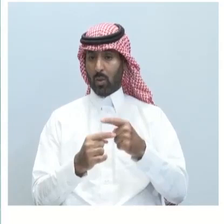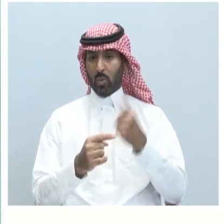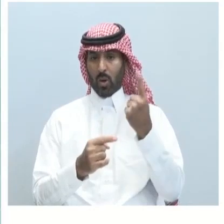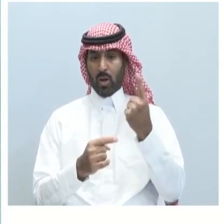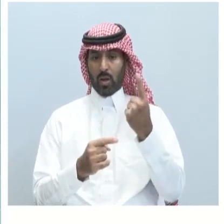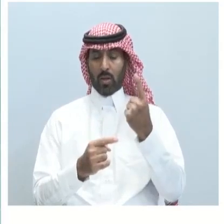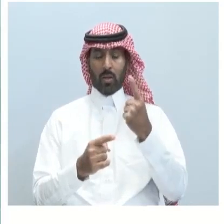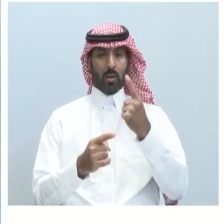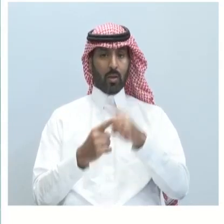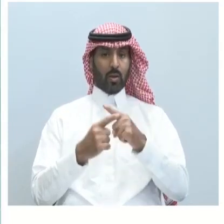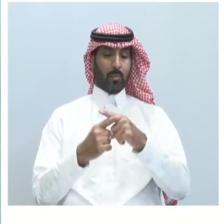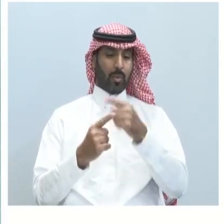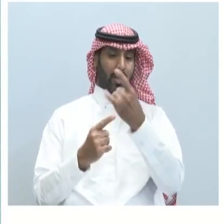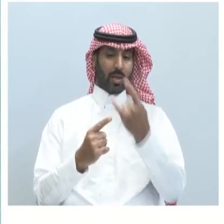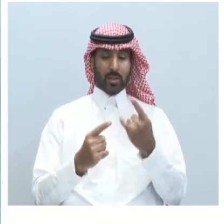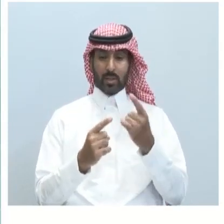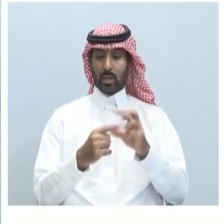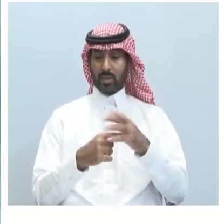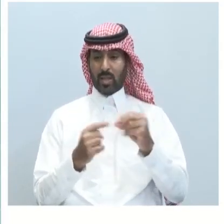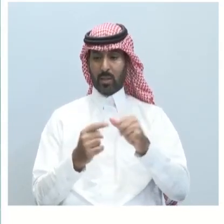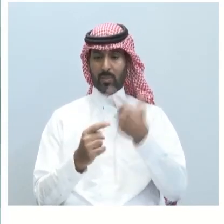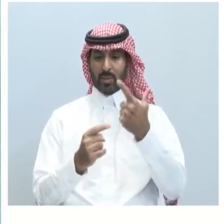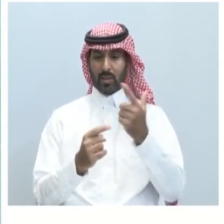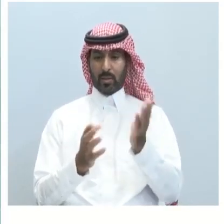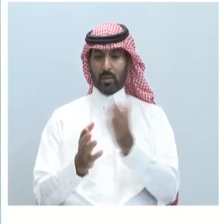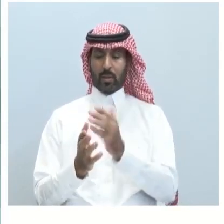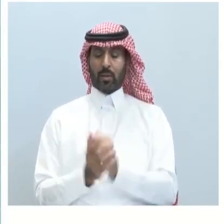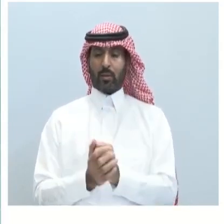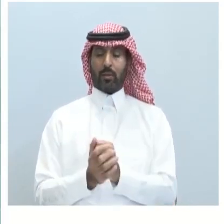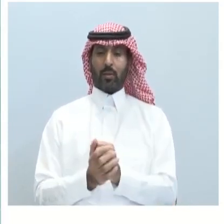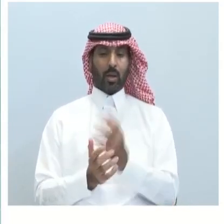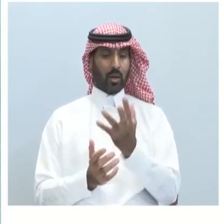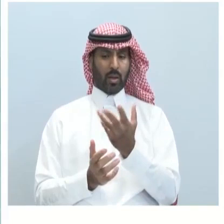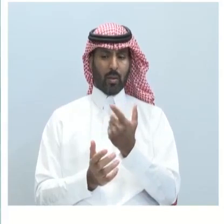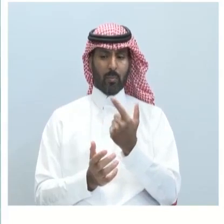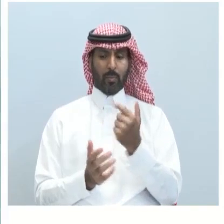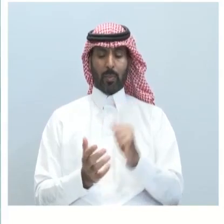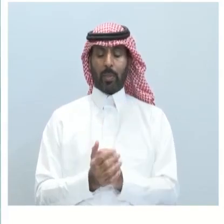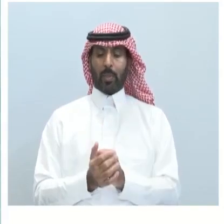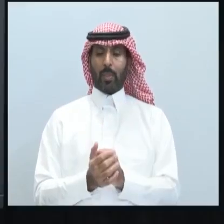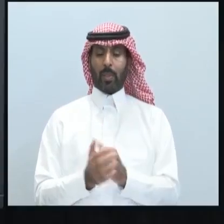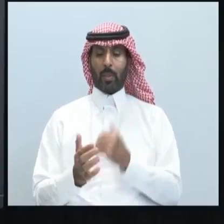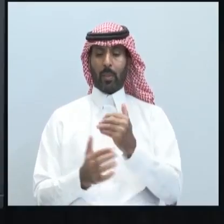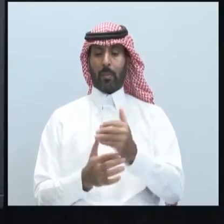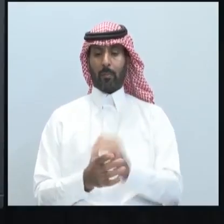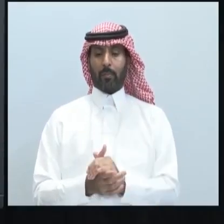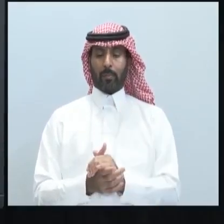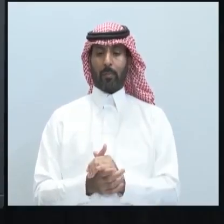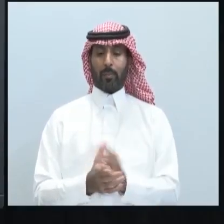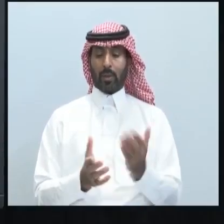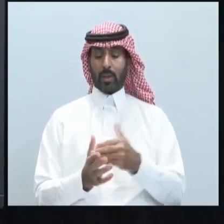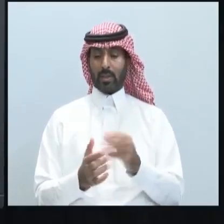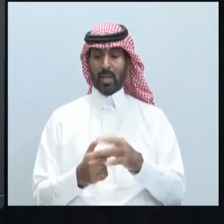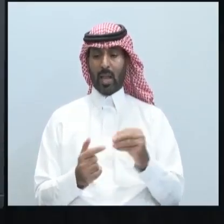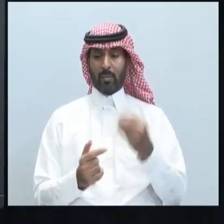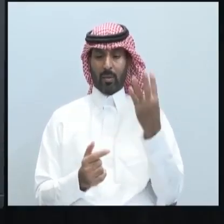سبعه بالضبط بيكون عند عيون الهيدروكسيد القيمه التي توصل الى كم الى كم الى